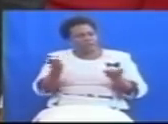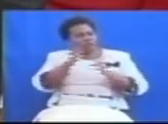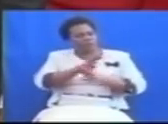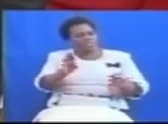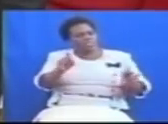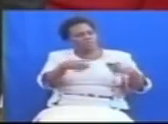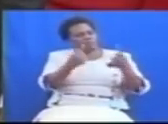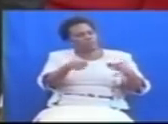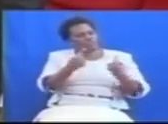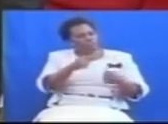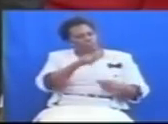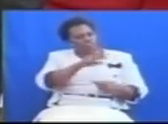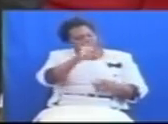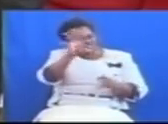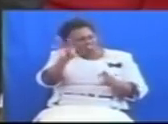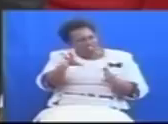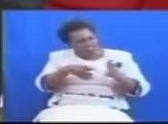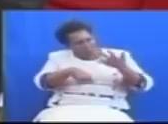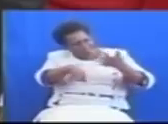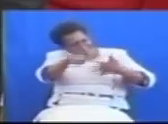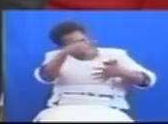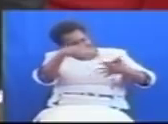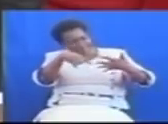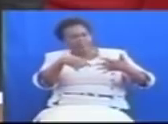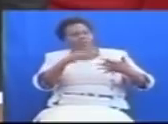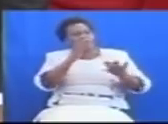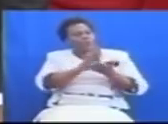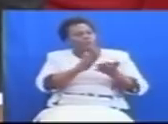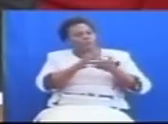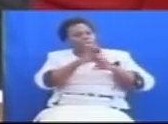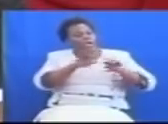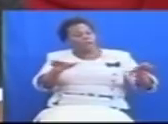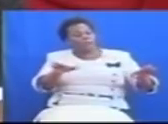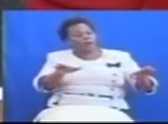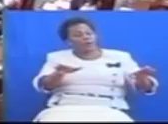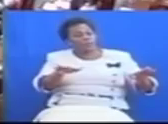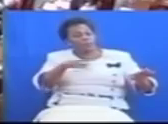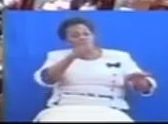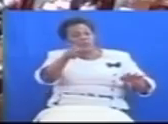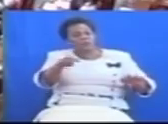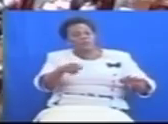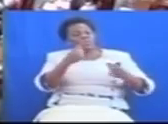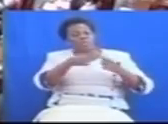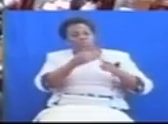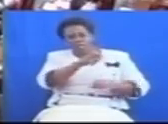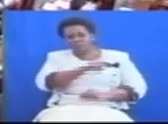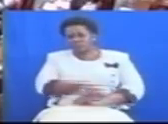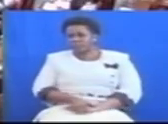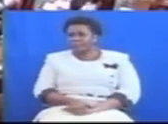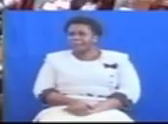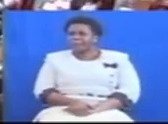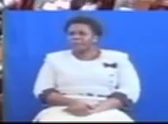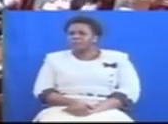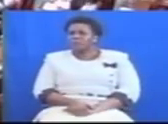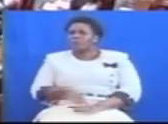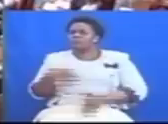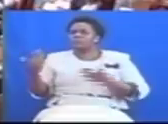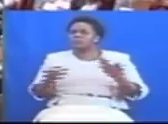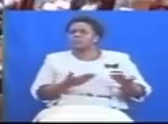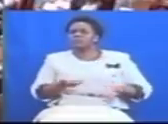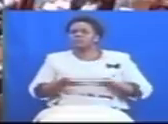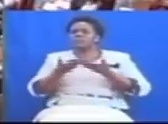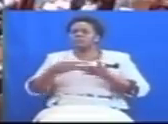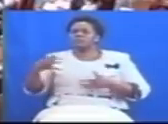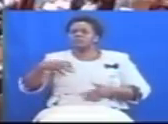la Mikumi ambayo kwa kweli inahatarisha sana maisha ya wananchi wa jimbo la Mikumi? Asante sana. Mheshimiwa Naibu Waziri wa